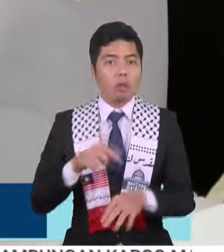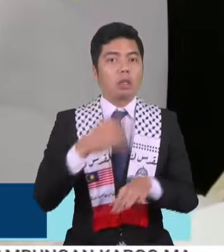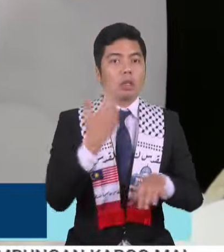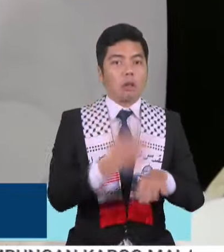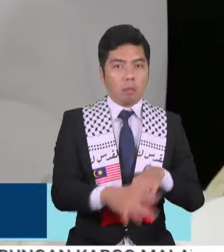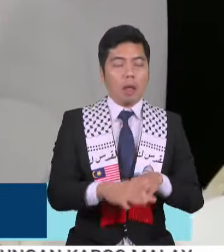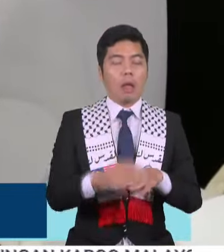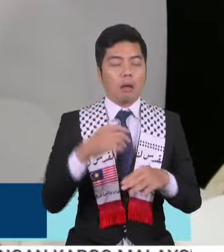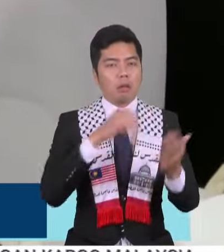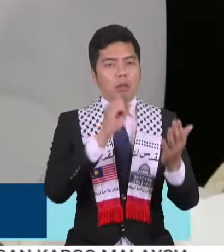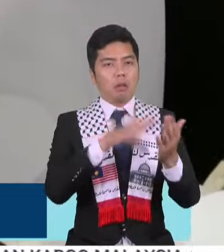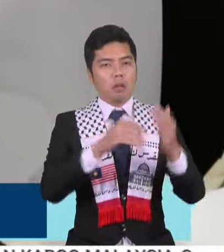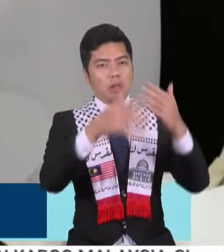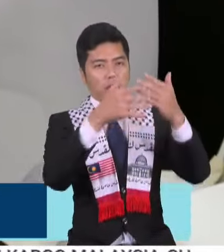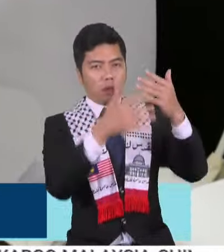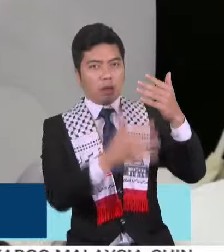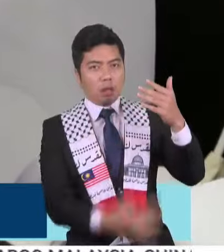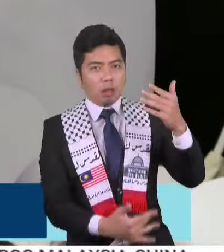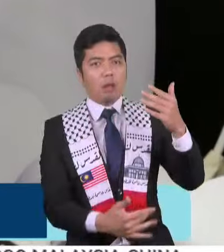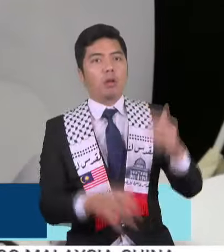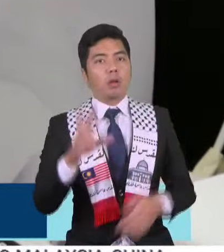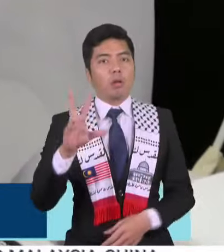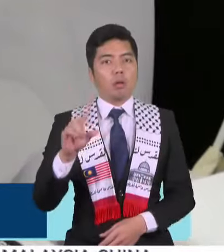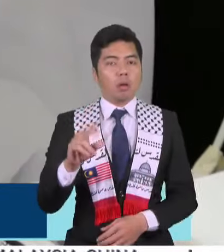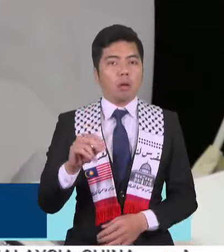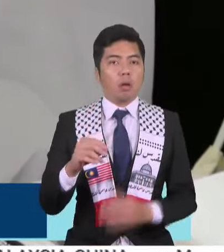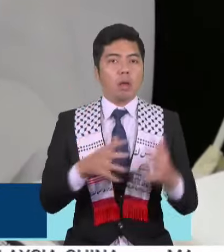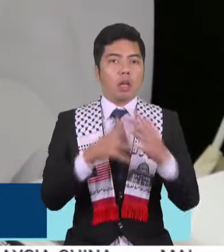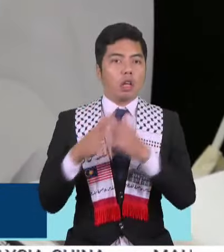selepas data senarai gaji bukan ladang Amerika